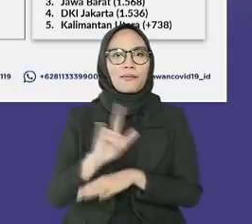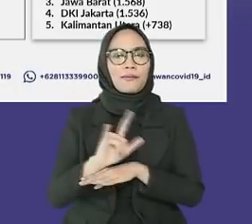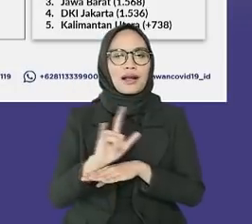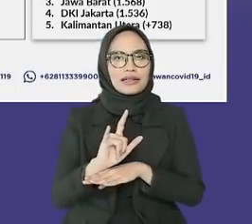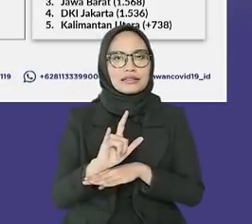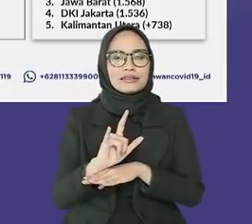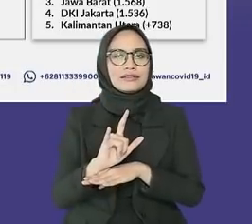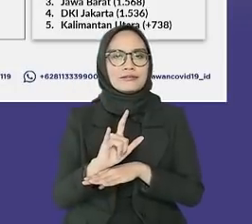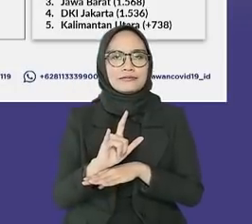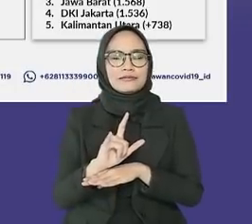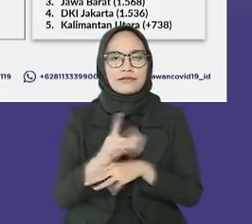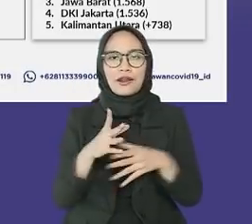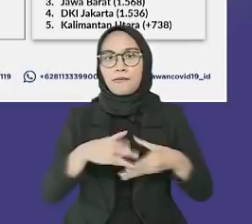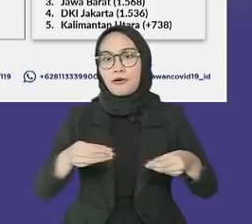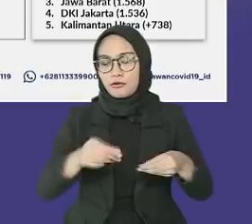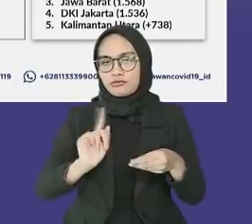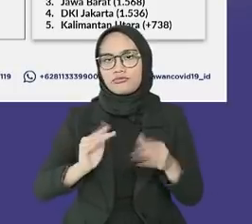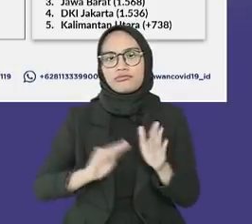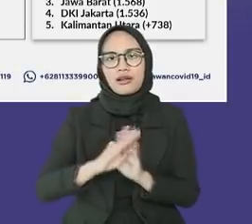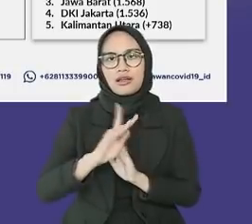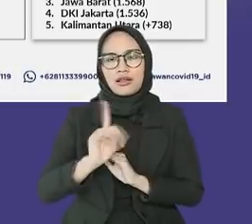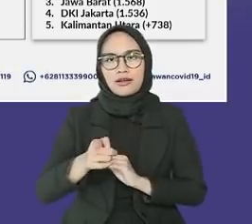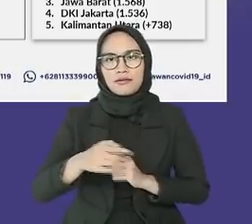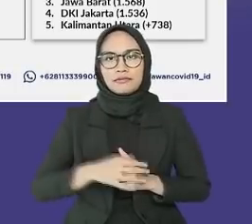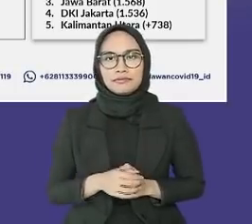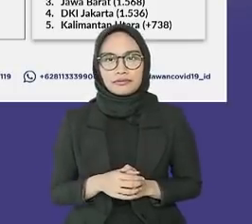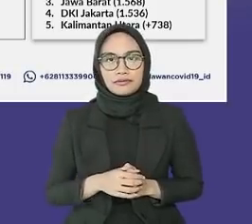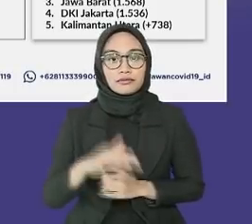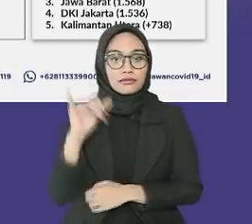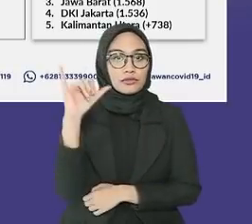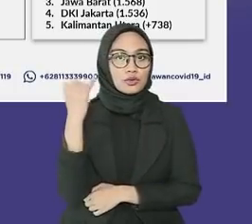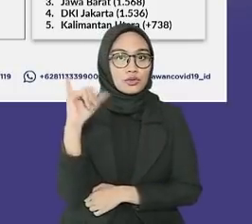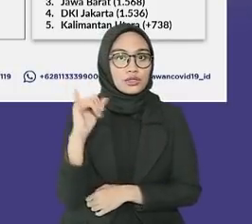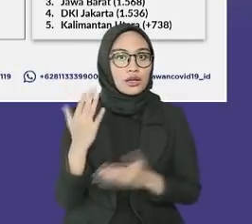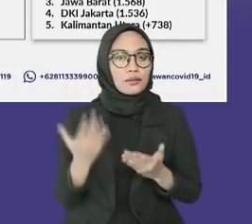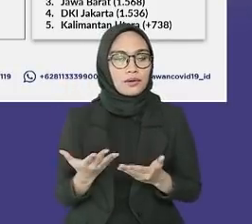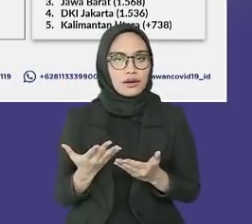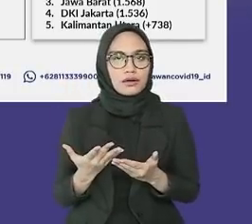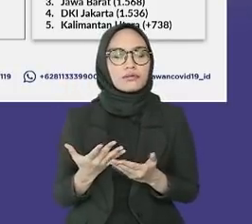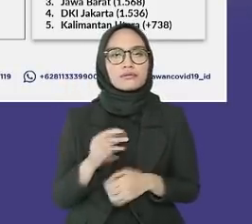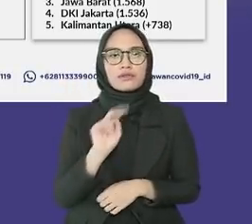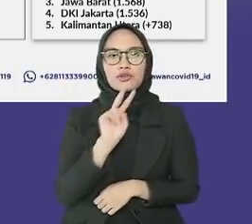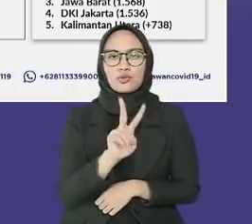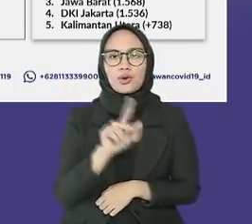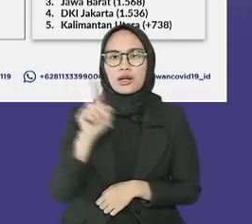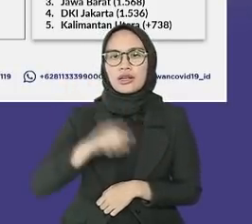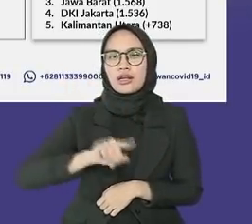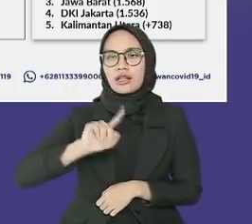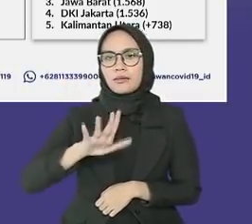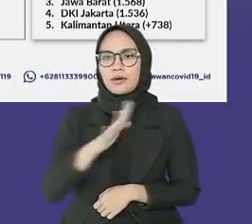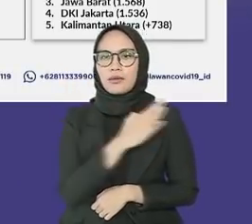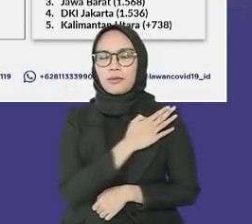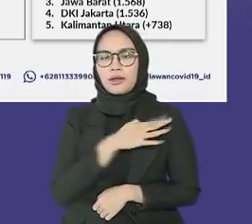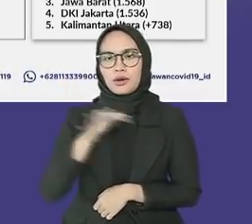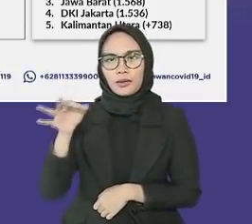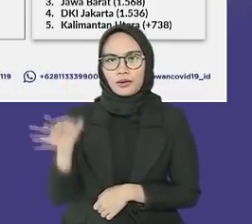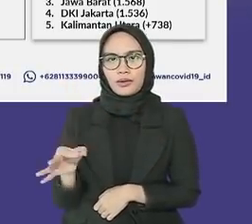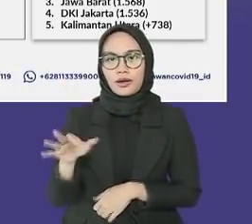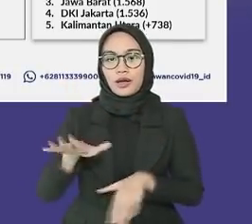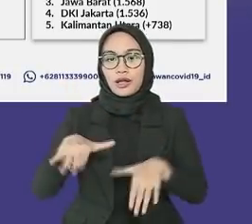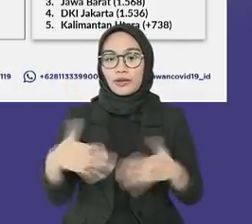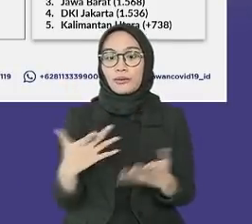Bekasi, dan Kota Depok. Sedangkan di daerah istimewa Yogyakarta terdapat 2 dari 5 kabupaten kota